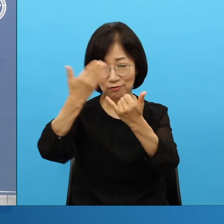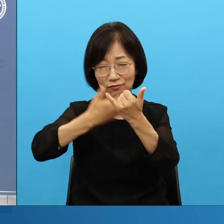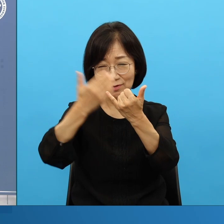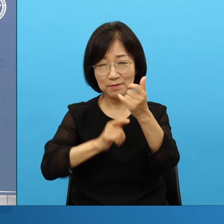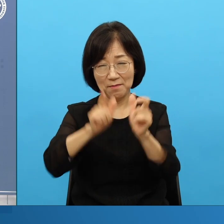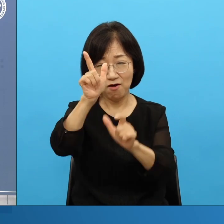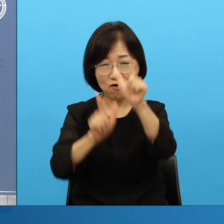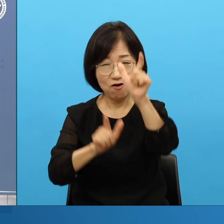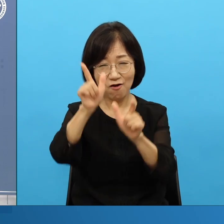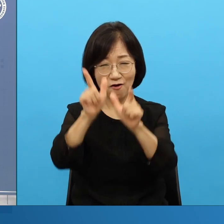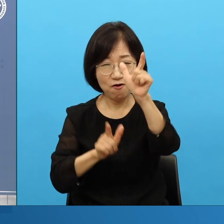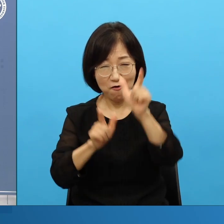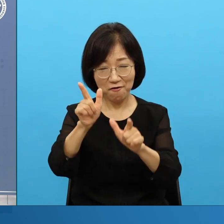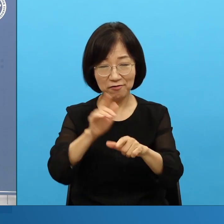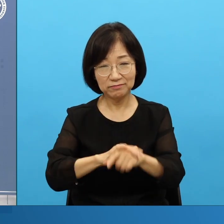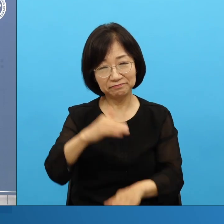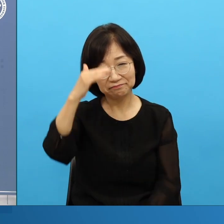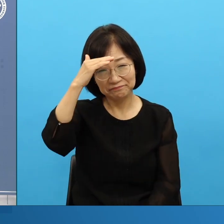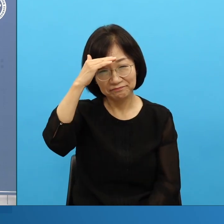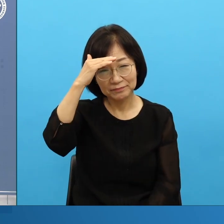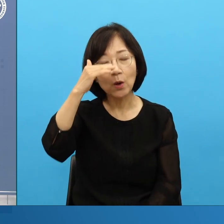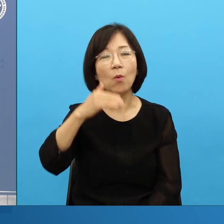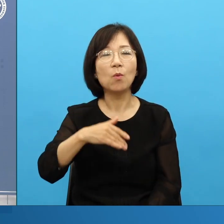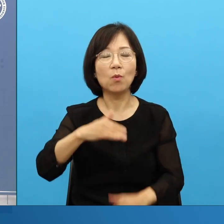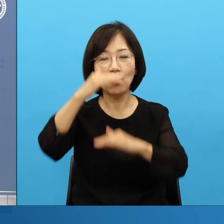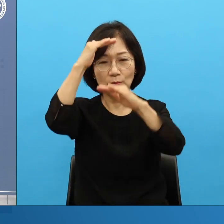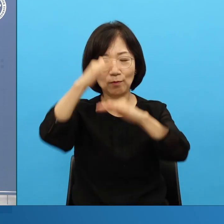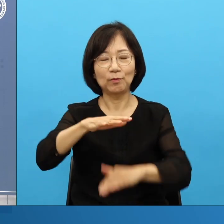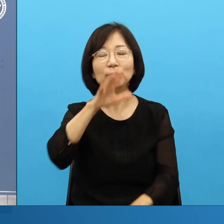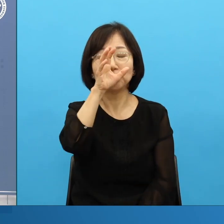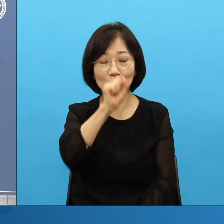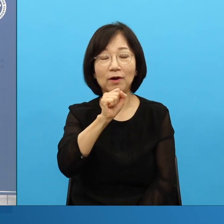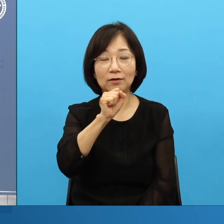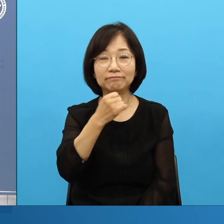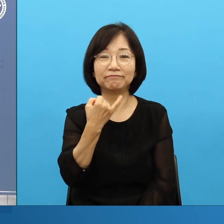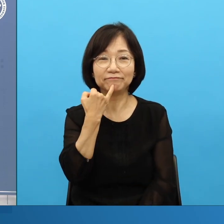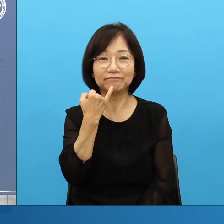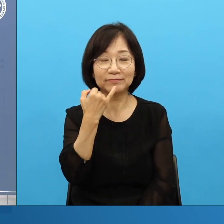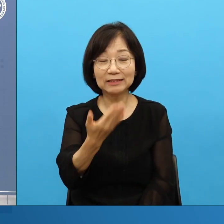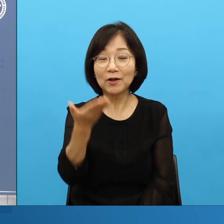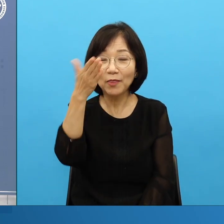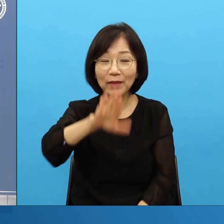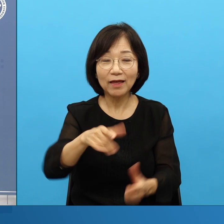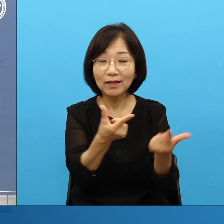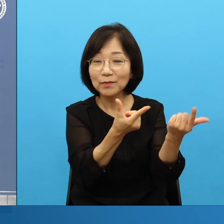everybody's giving a very good lecture. 그런데 공통점이 전부